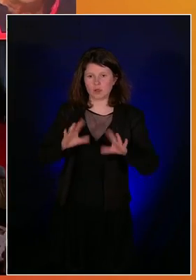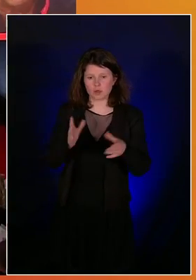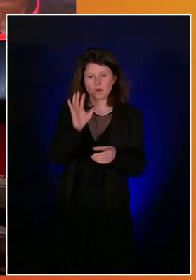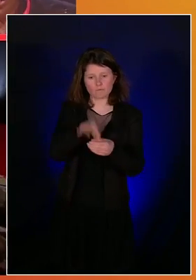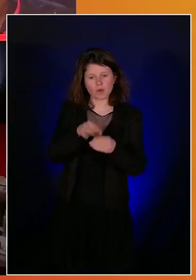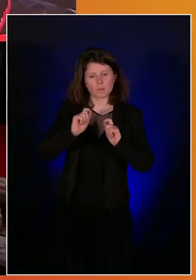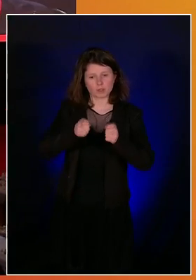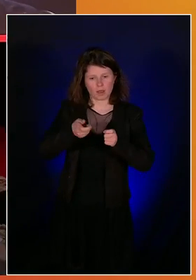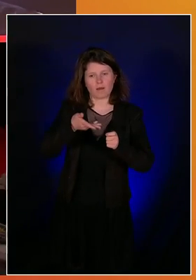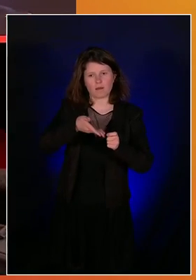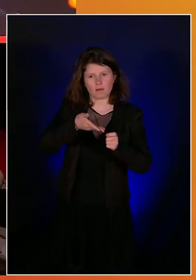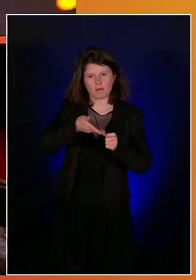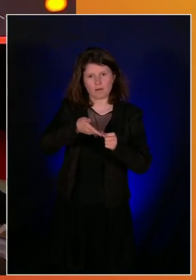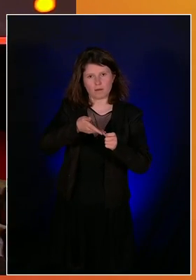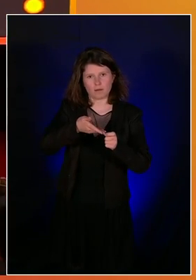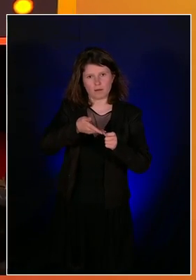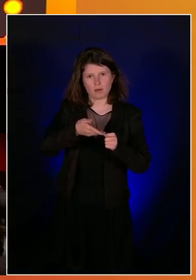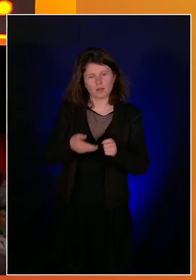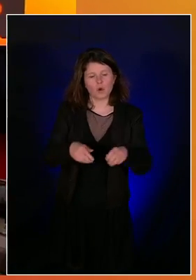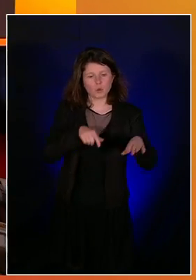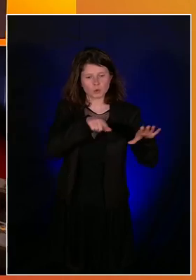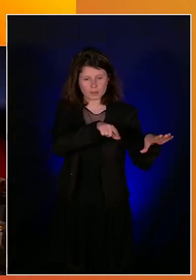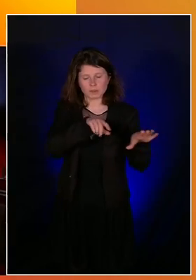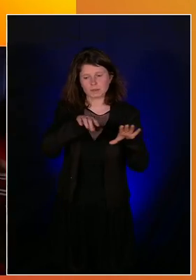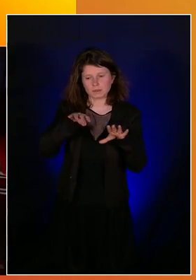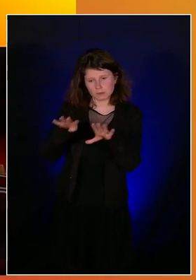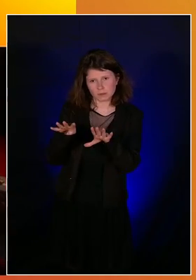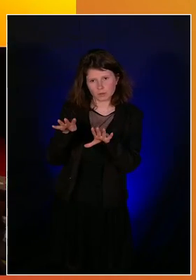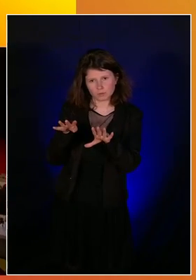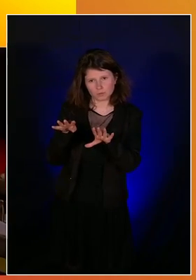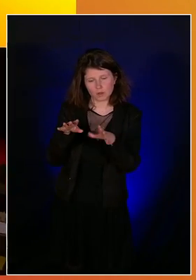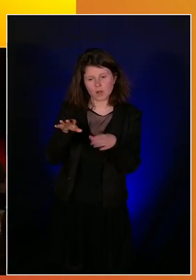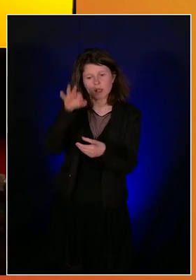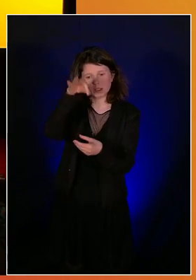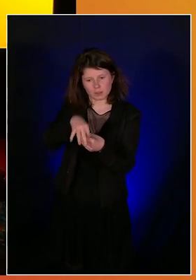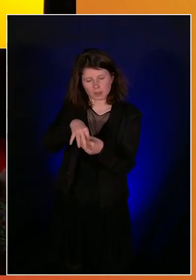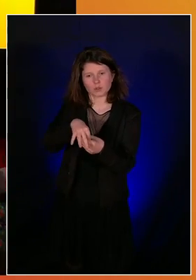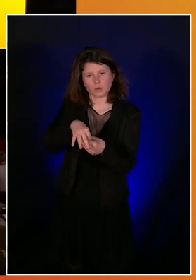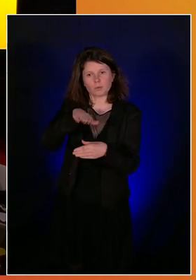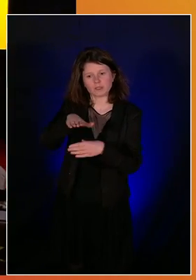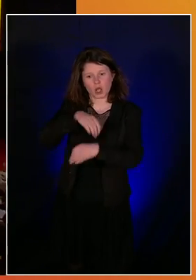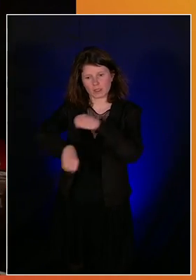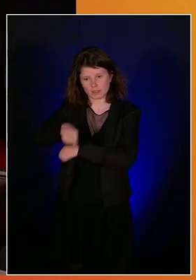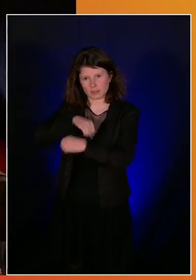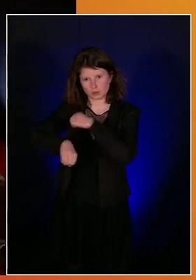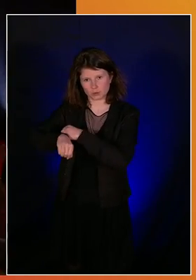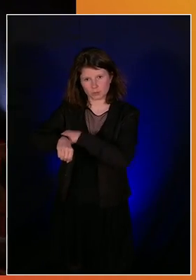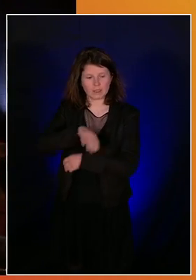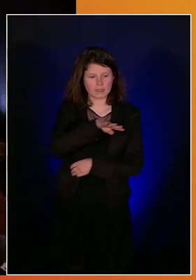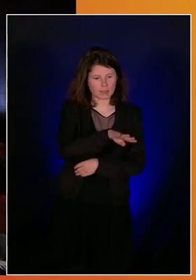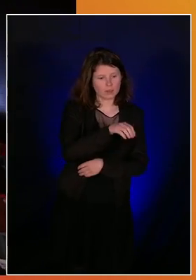1 % des voix du CCN avec 79 voix d'organisation pour 41 contre et 3